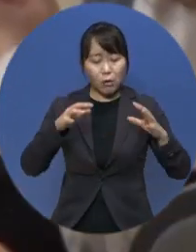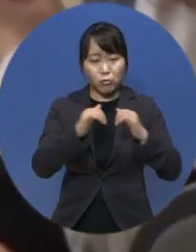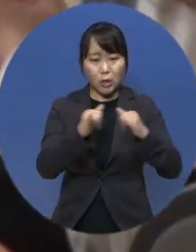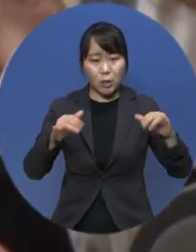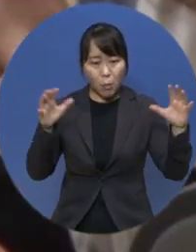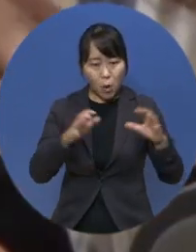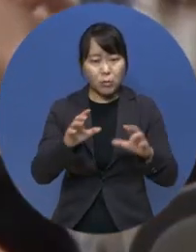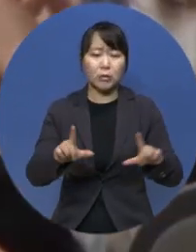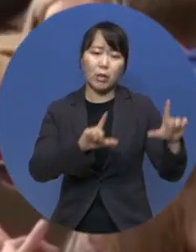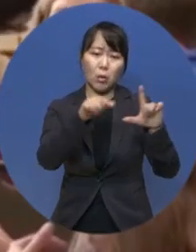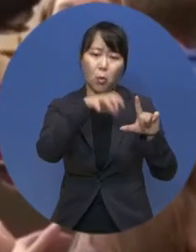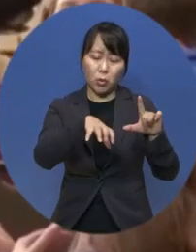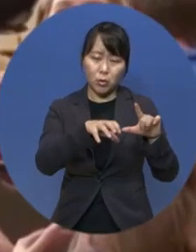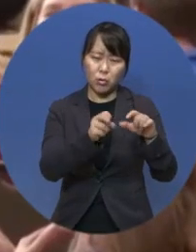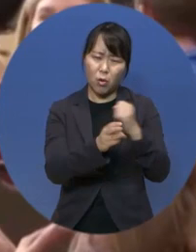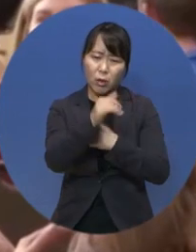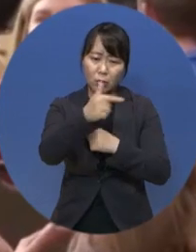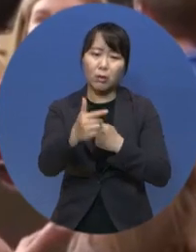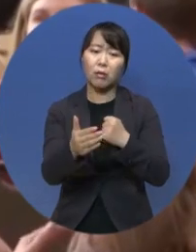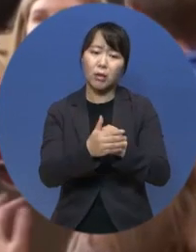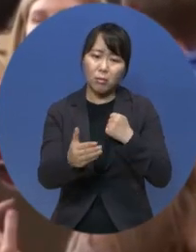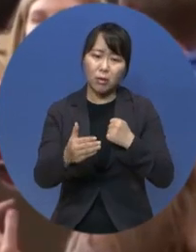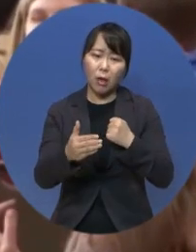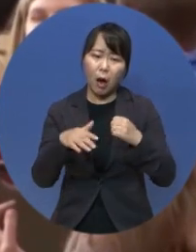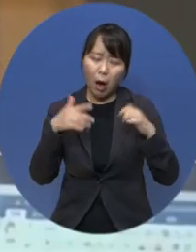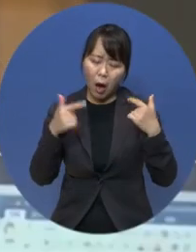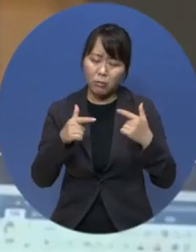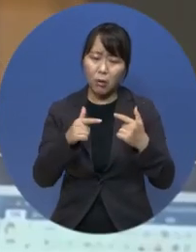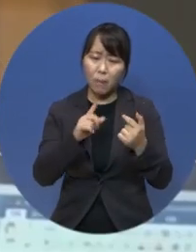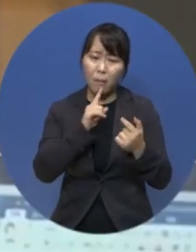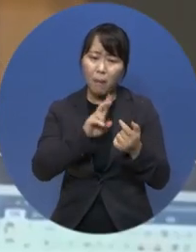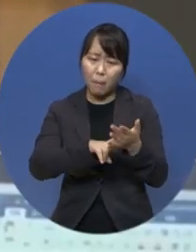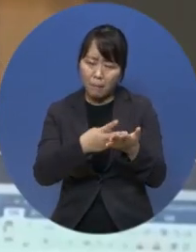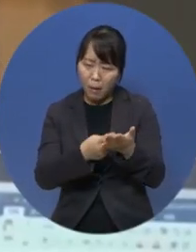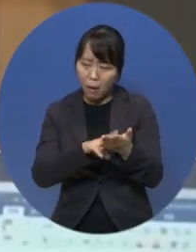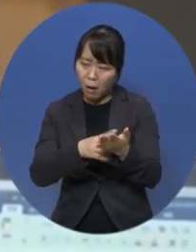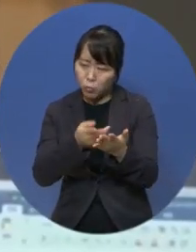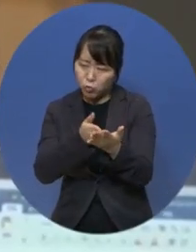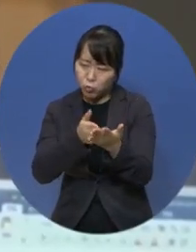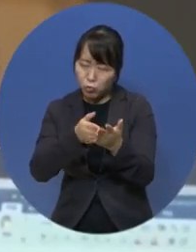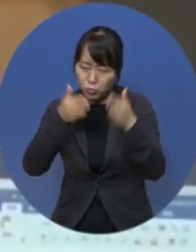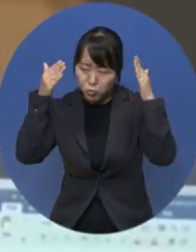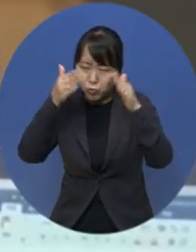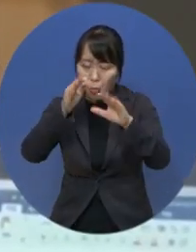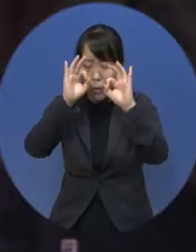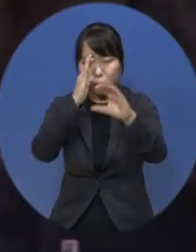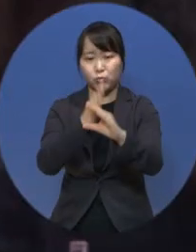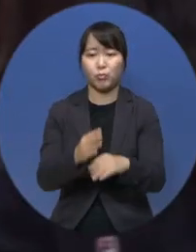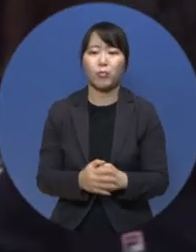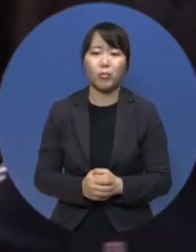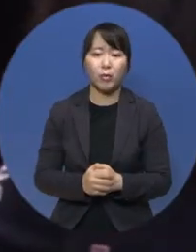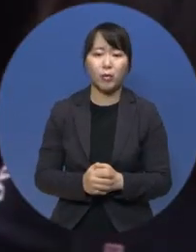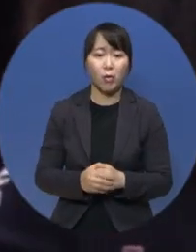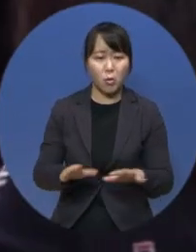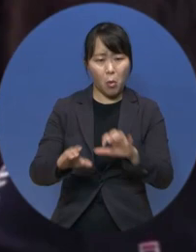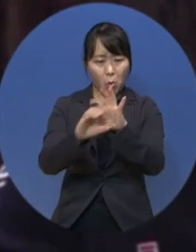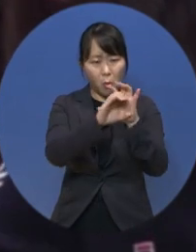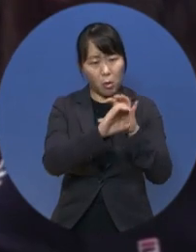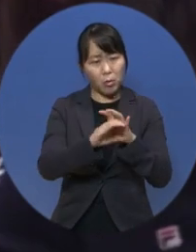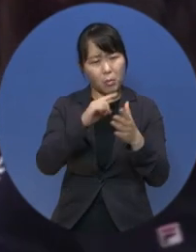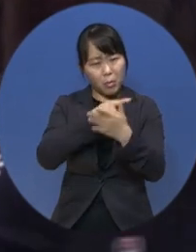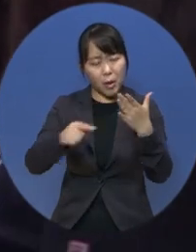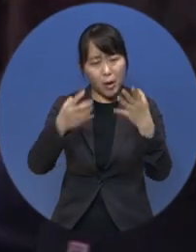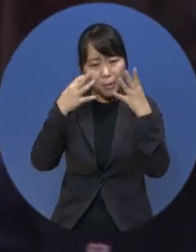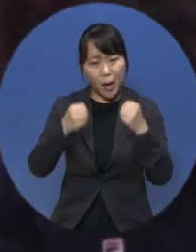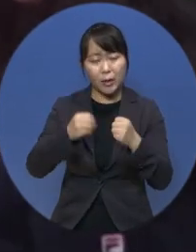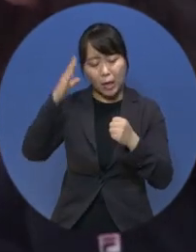큰 영향을 미치기 때문에 한인들도 매일 변하는 뉴스에 집중하고 있습니다 이번 코로 날 일부러 피해를 입은